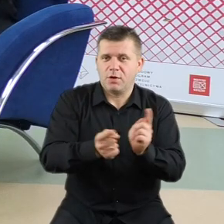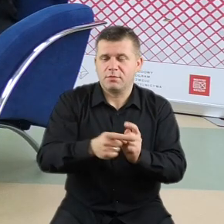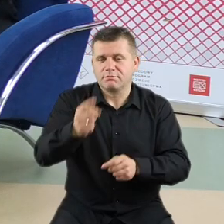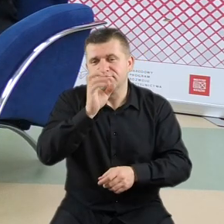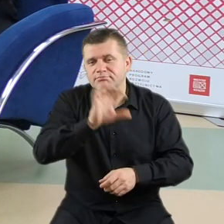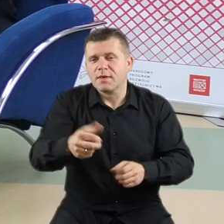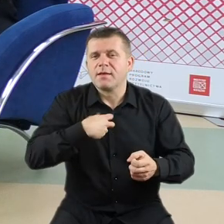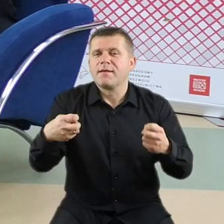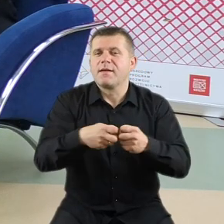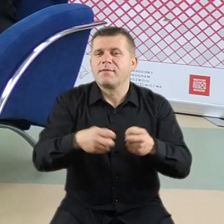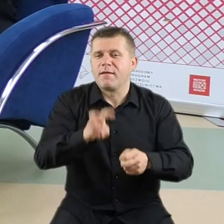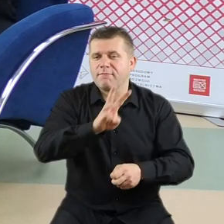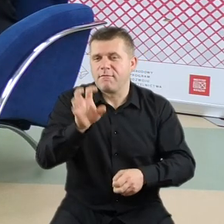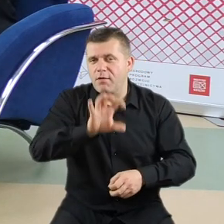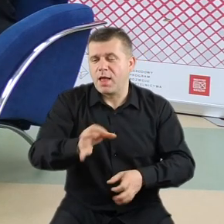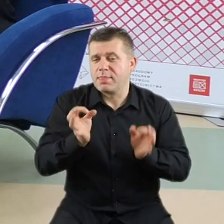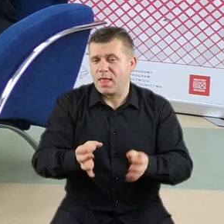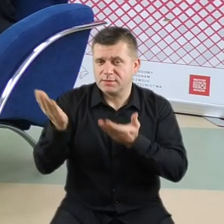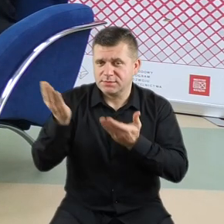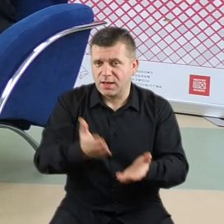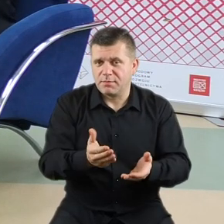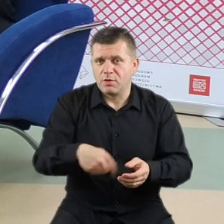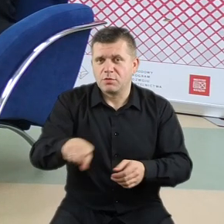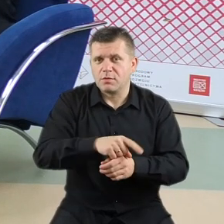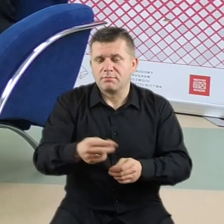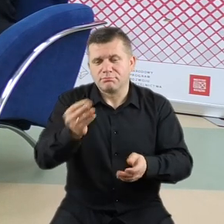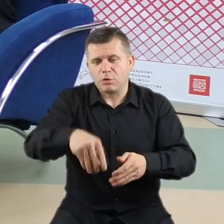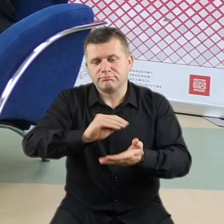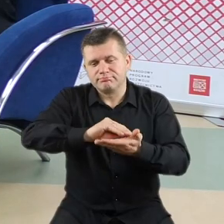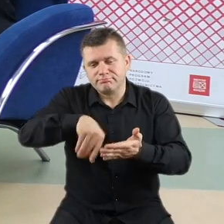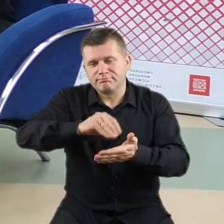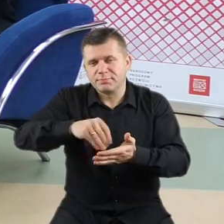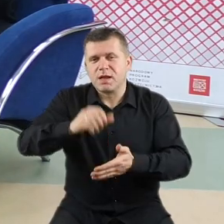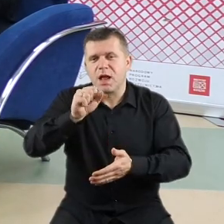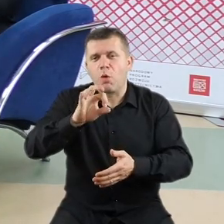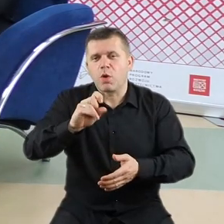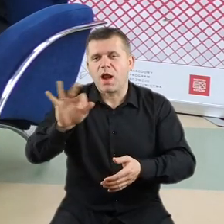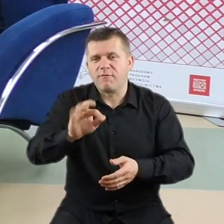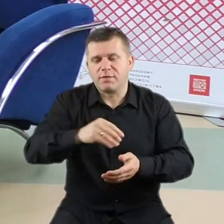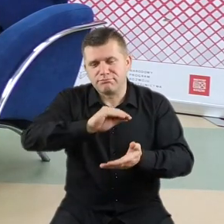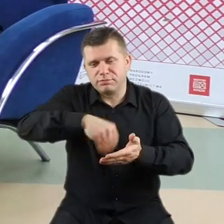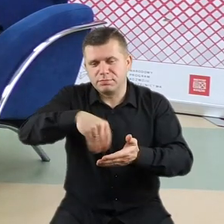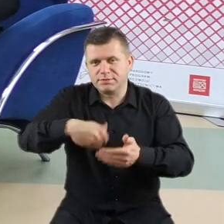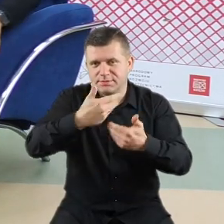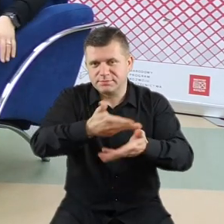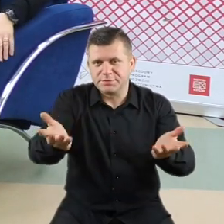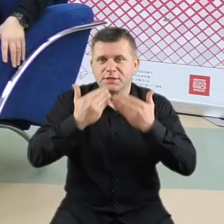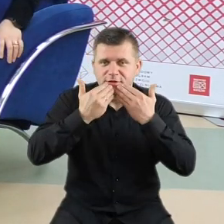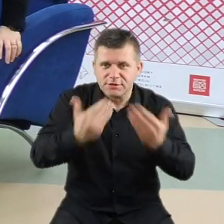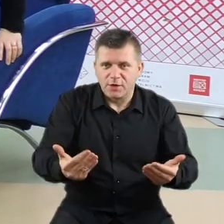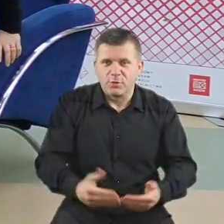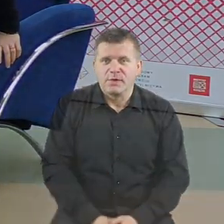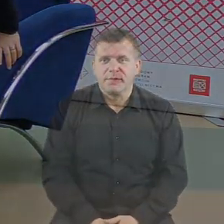stronę internetową, a w tej chwili zapraszam do autografów, kuluarowych rozmów. Ja się kłaniam państwu i będę podpisywać. Dziękujemy.